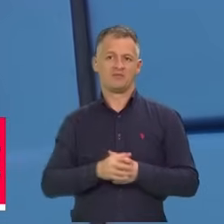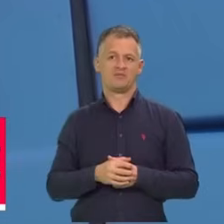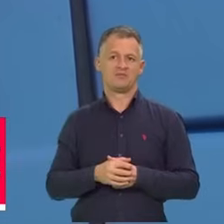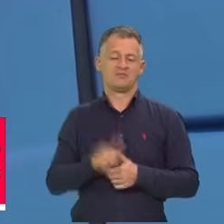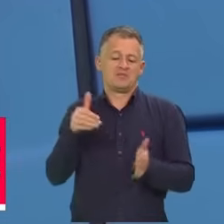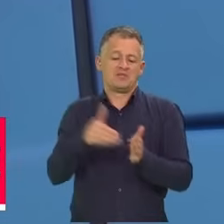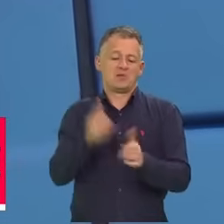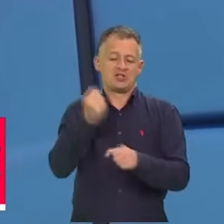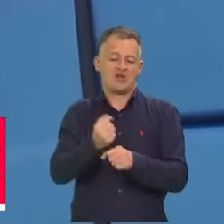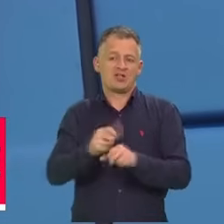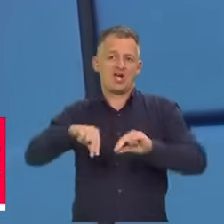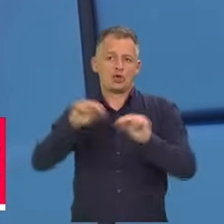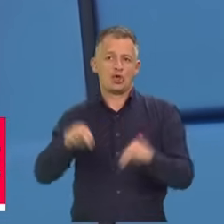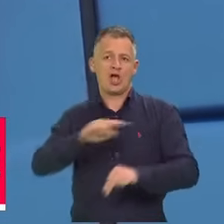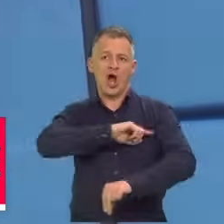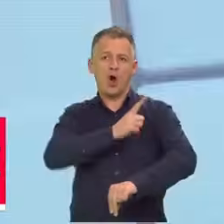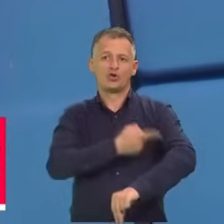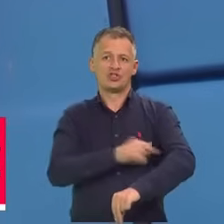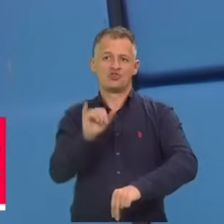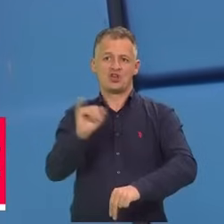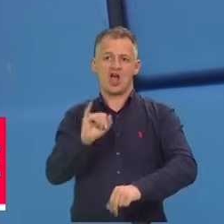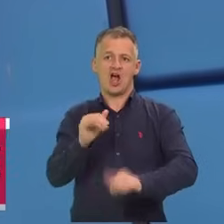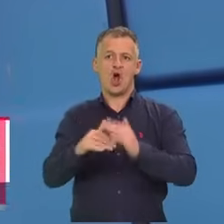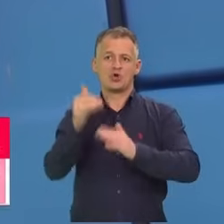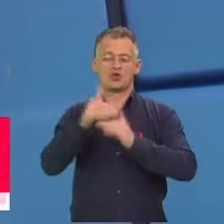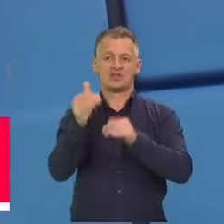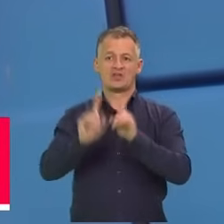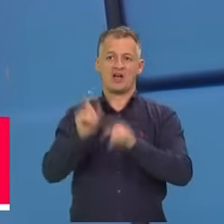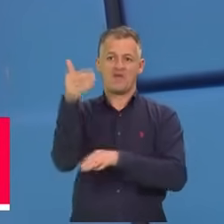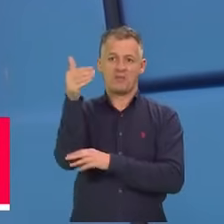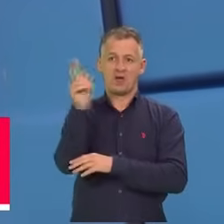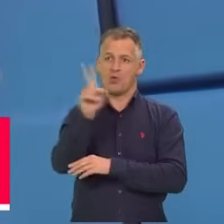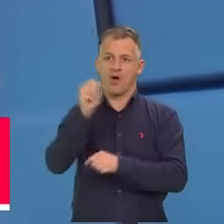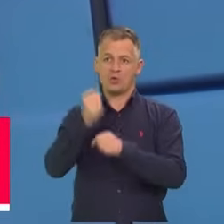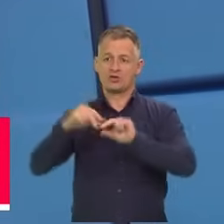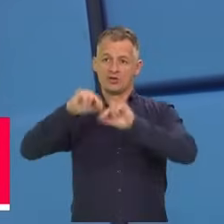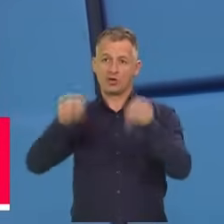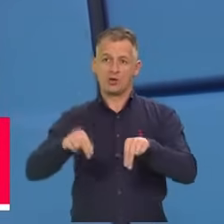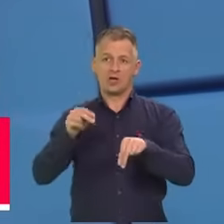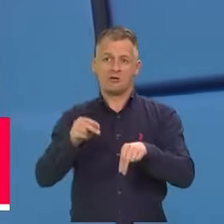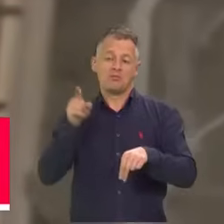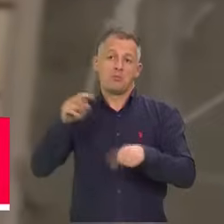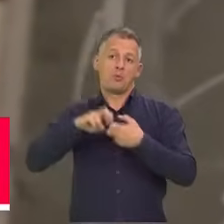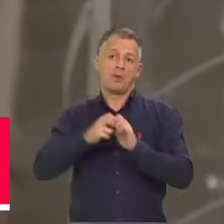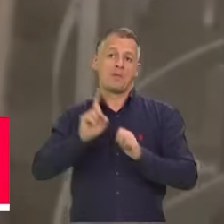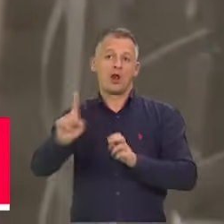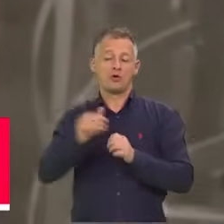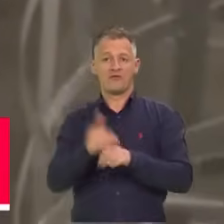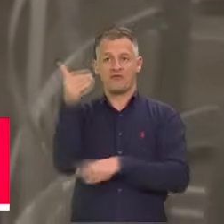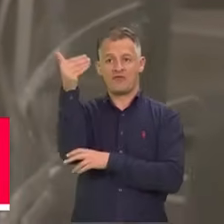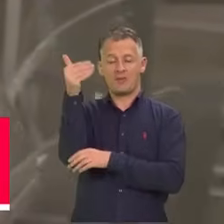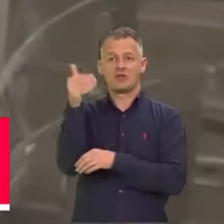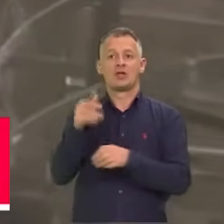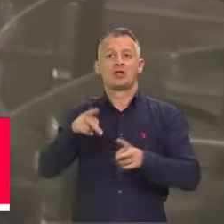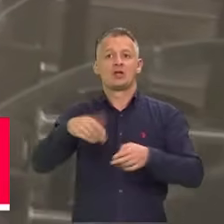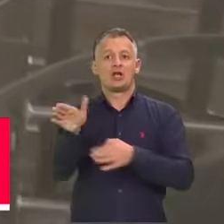treaba autoritățile, eu știu, cei care l-au construit. Constructorul, dacă nu și-a făcut treaba, e problema lor. Compania Națională de Drumuri spune